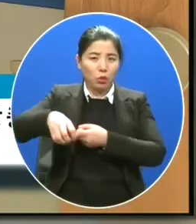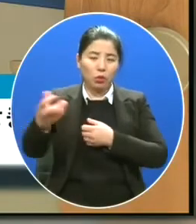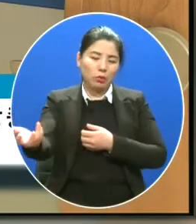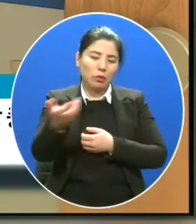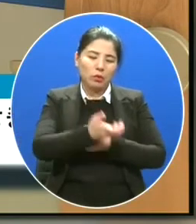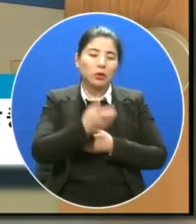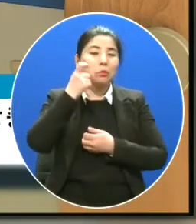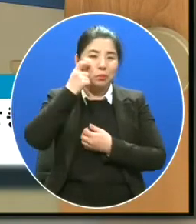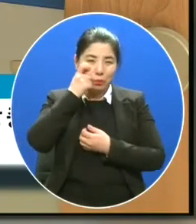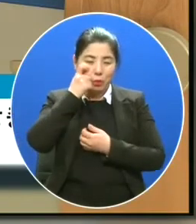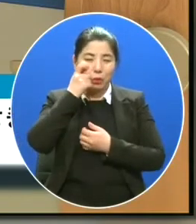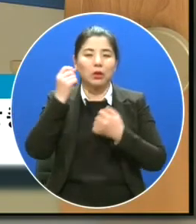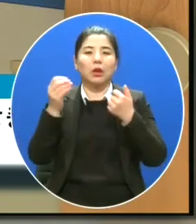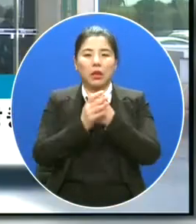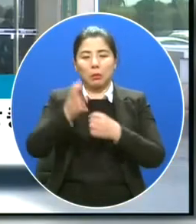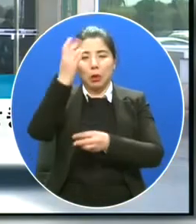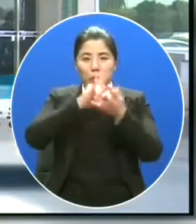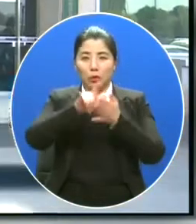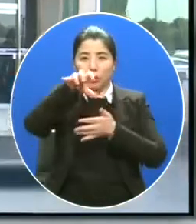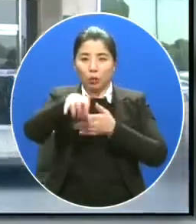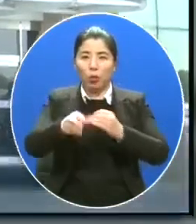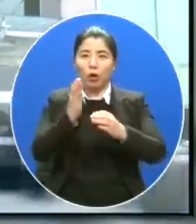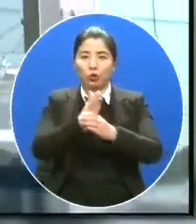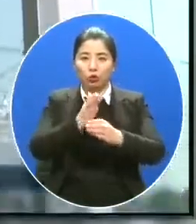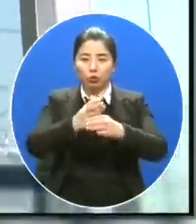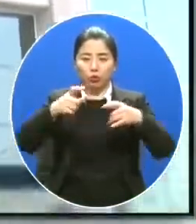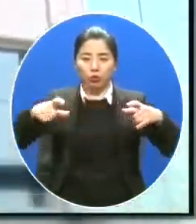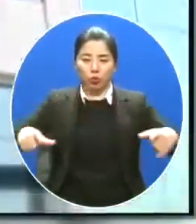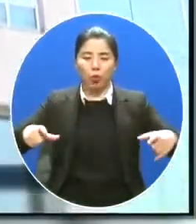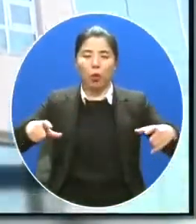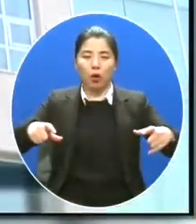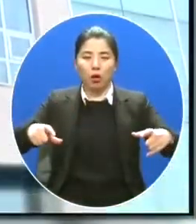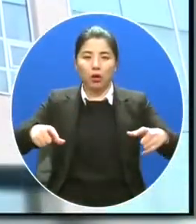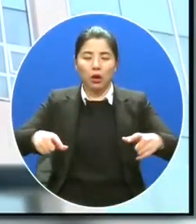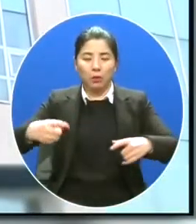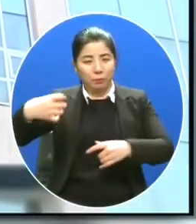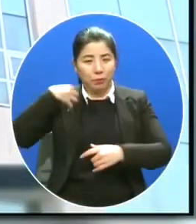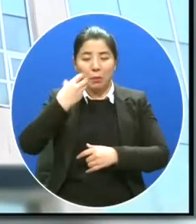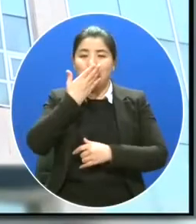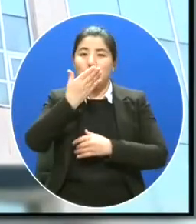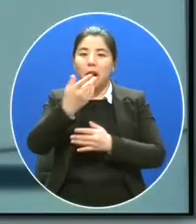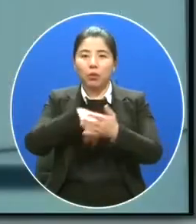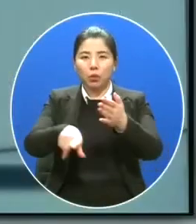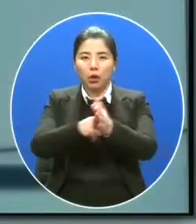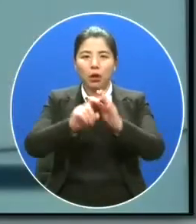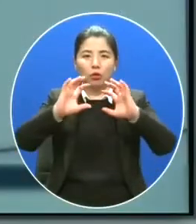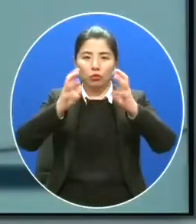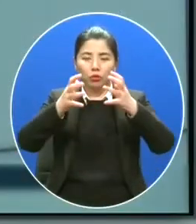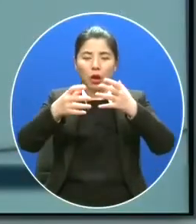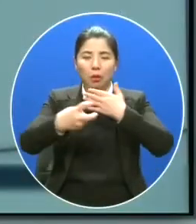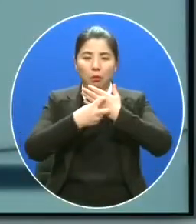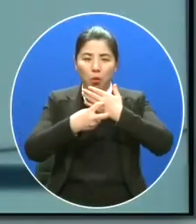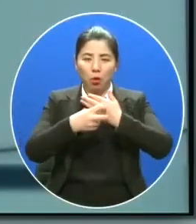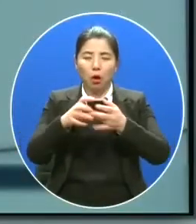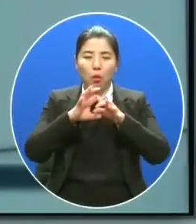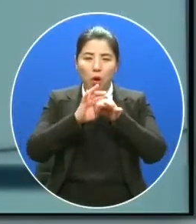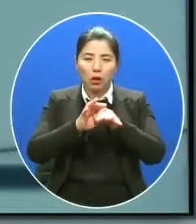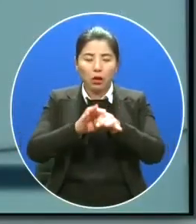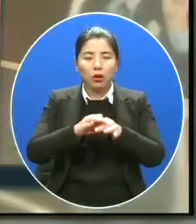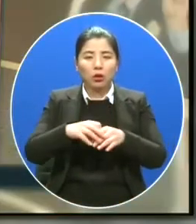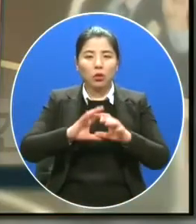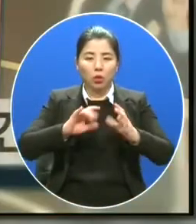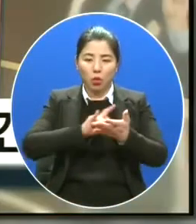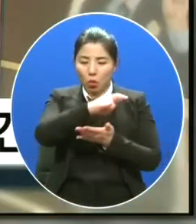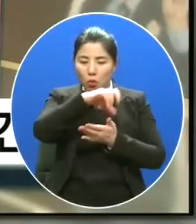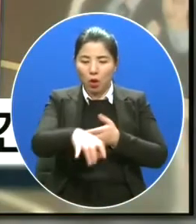것입니다. 따라서 청주공항이 중부권 관문공항으로 제 역할을 하려면 국가보건과 관련한 공항의